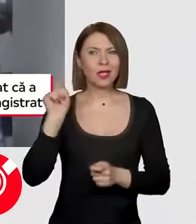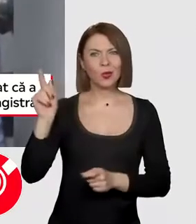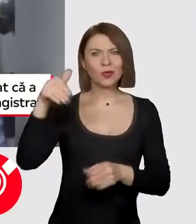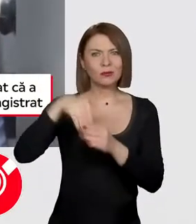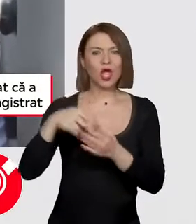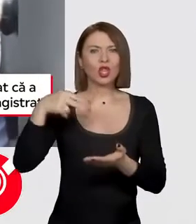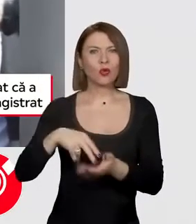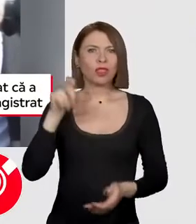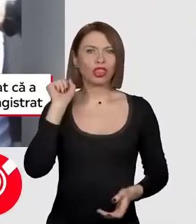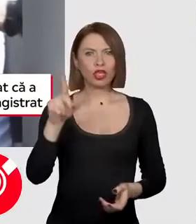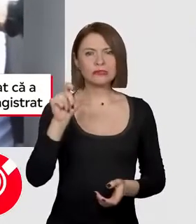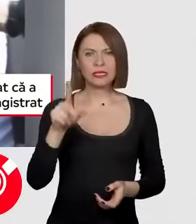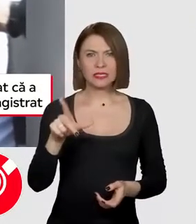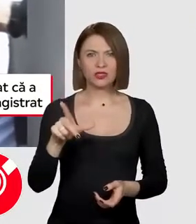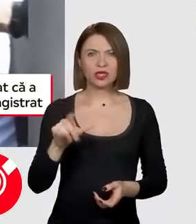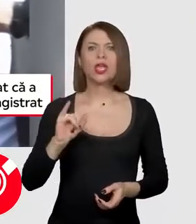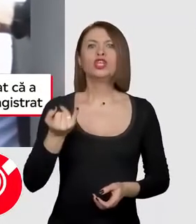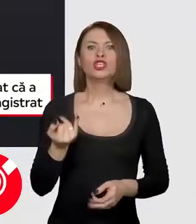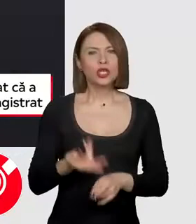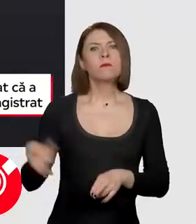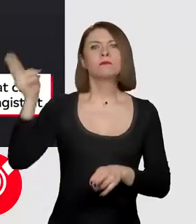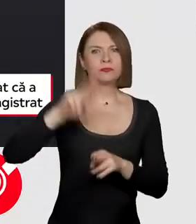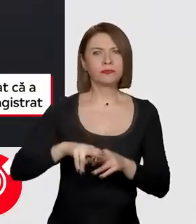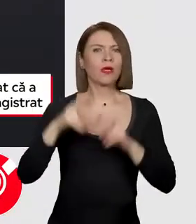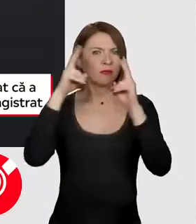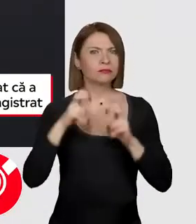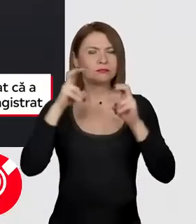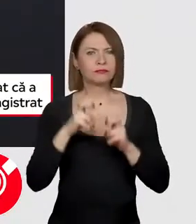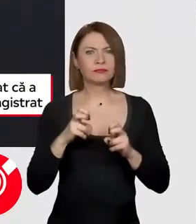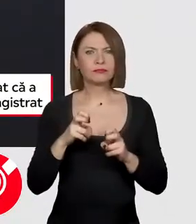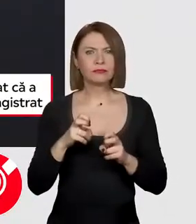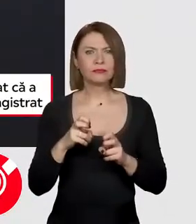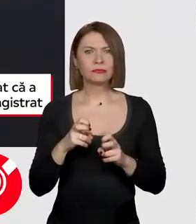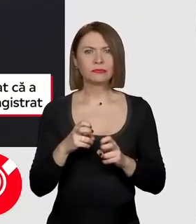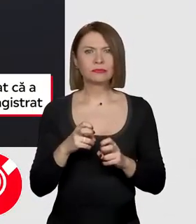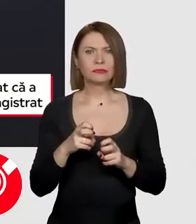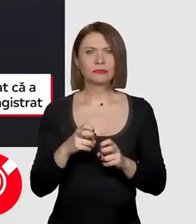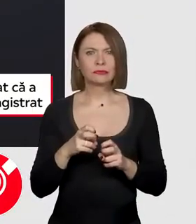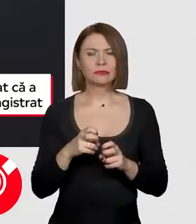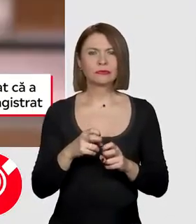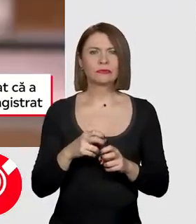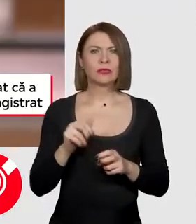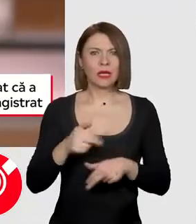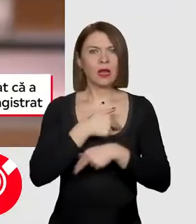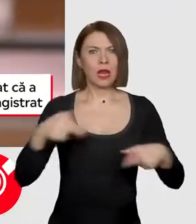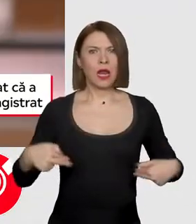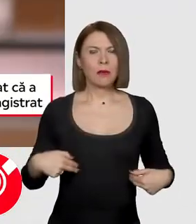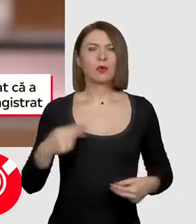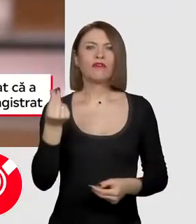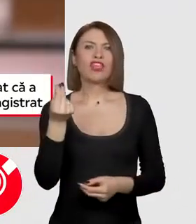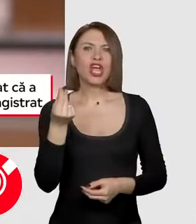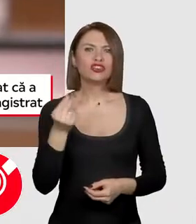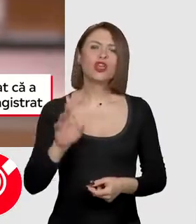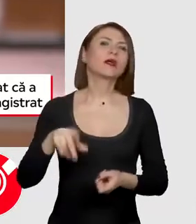din 2012, și mai are o anchetă pe rolul parchetului financiar